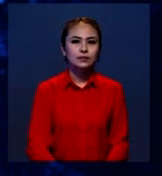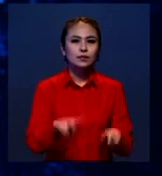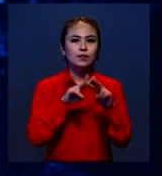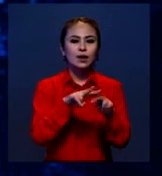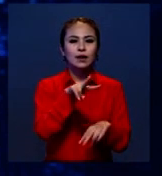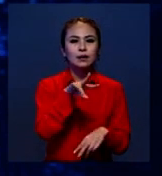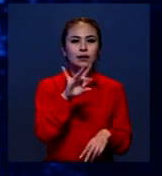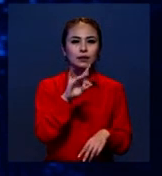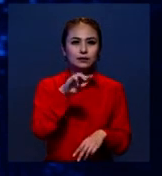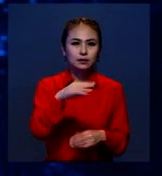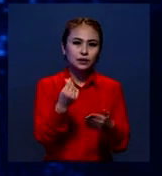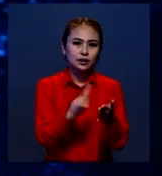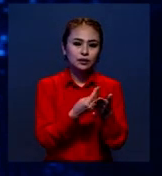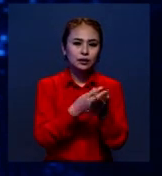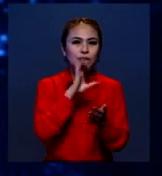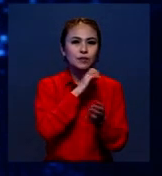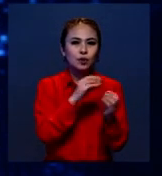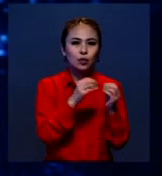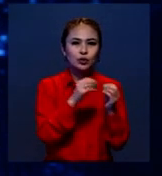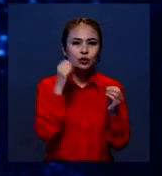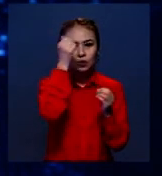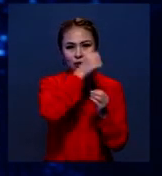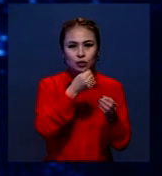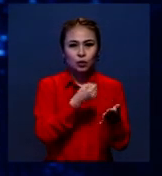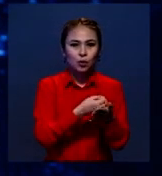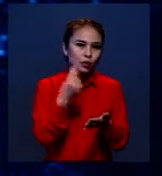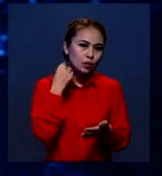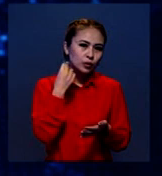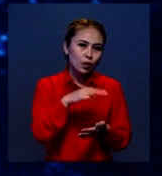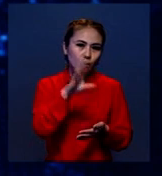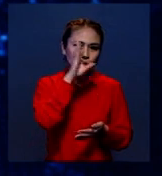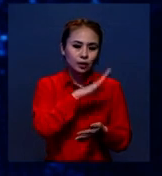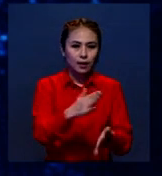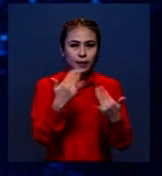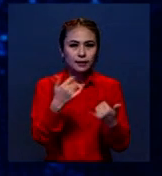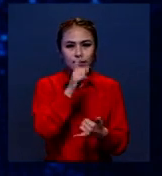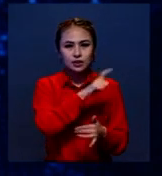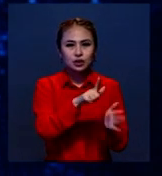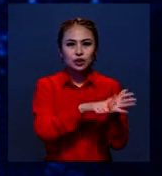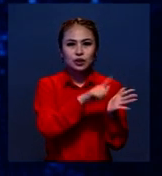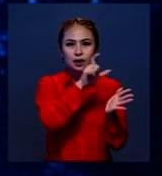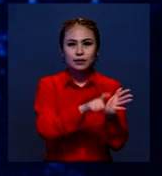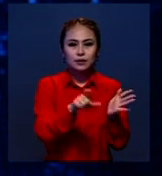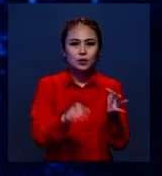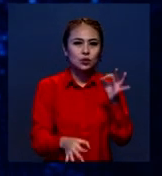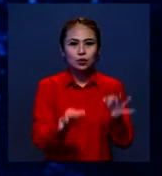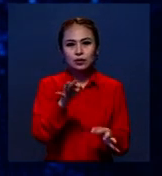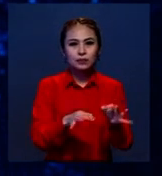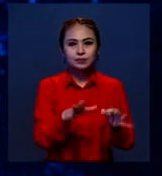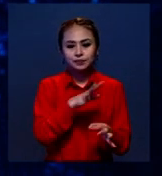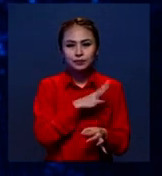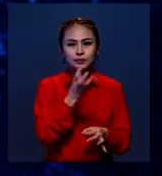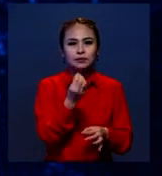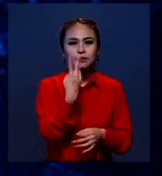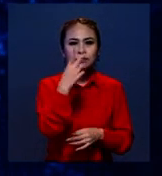Астана ЛРТ қаржысын жымқырғандар кемі 10 жылға сотталуы мүмкін. Қазір күдікке іліккен 7 адамның ісі сотта қаралып